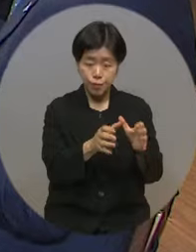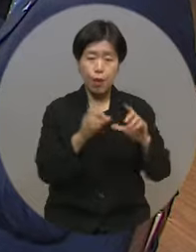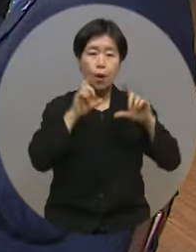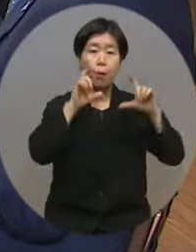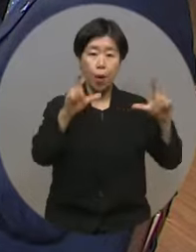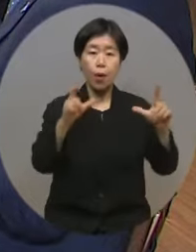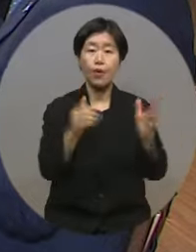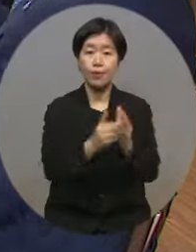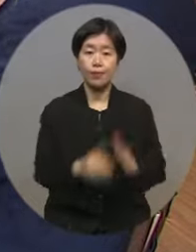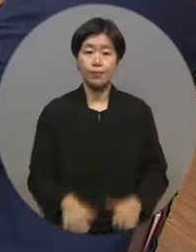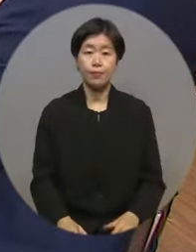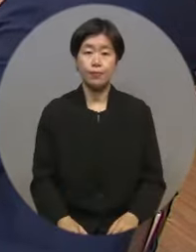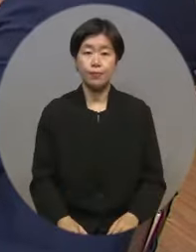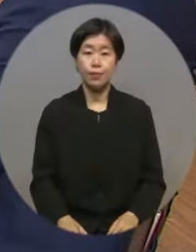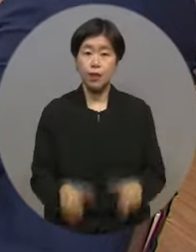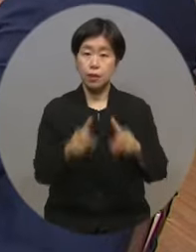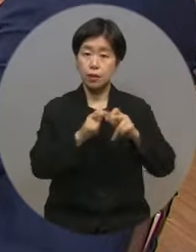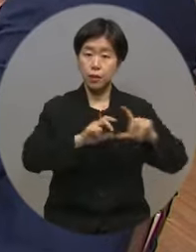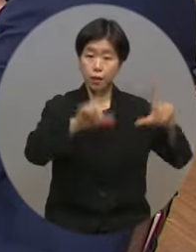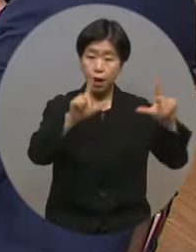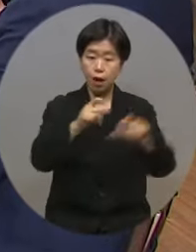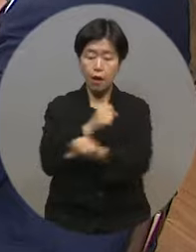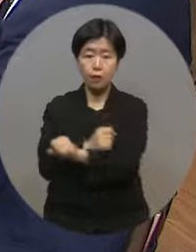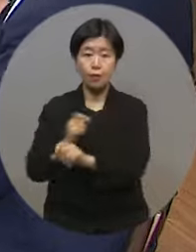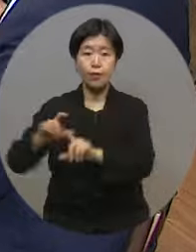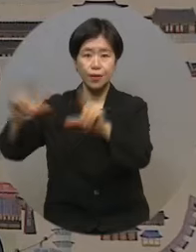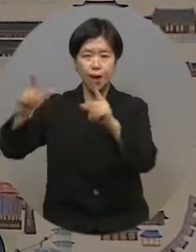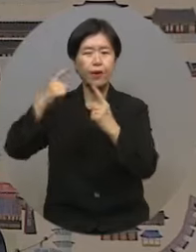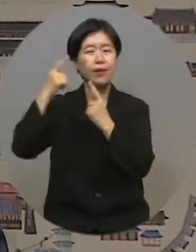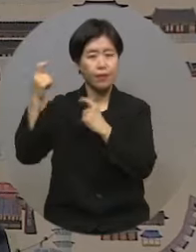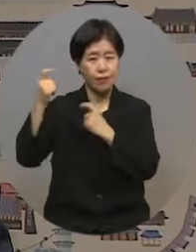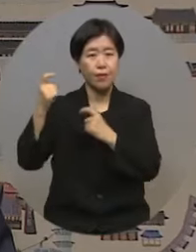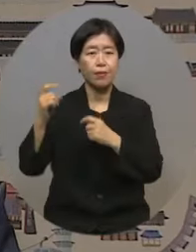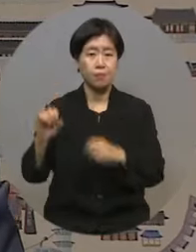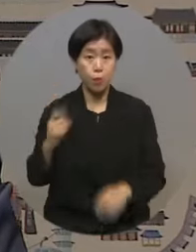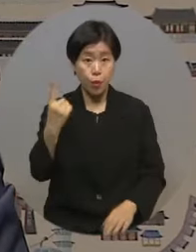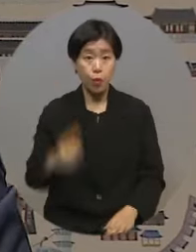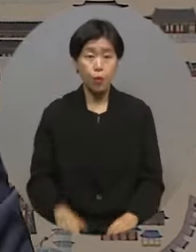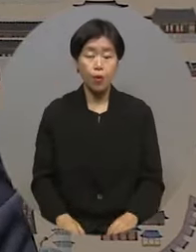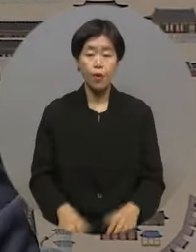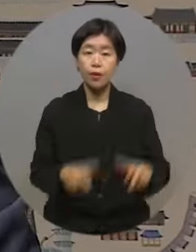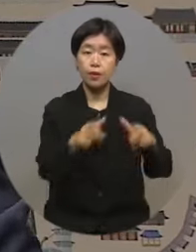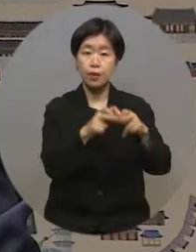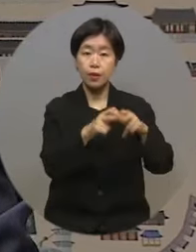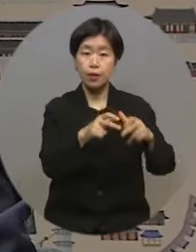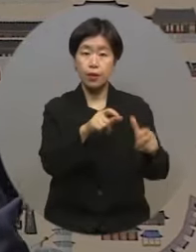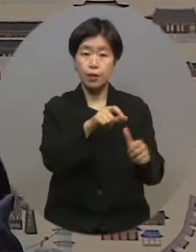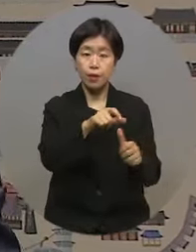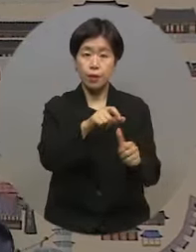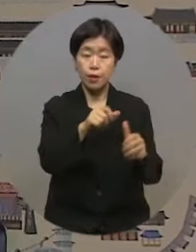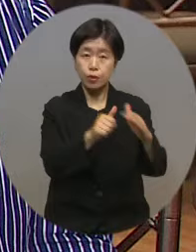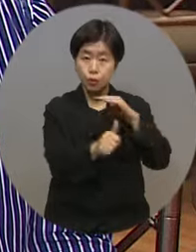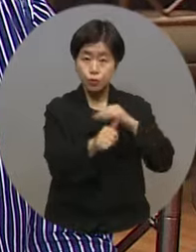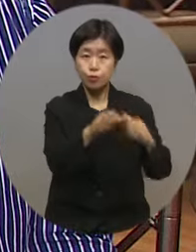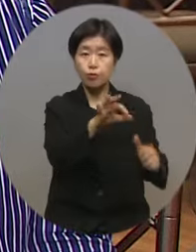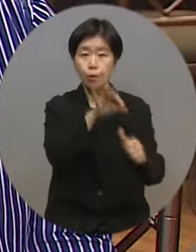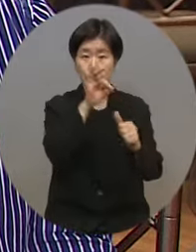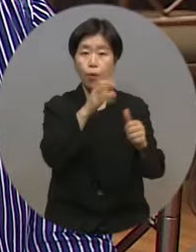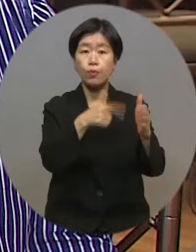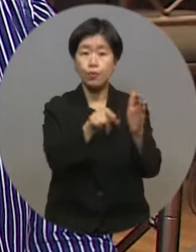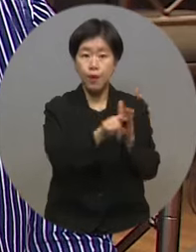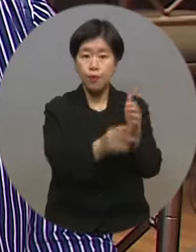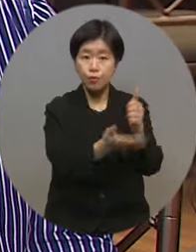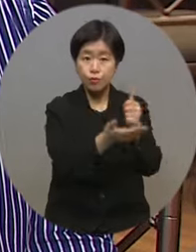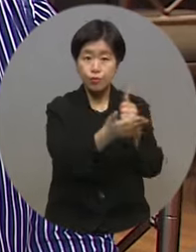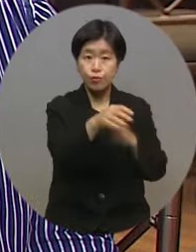개최했습니다. 장애인의 날과 근로자의 날을 기념하여 장애인 선수의 고용을 촉진하는 자리에는 서울시